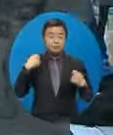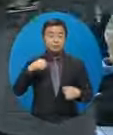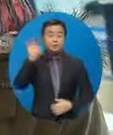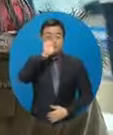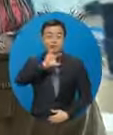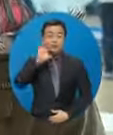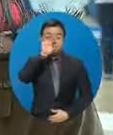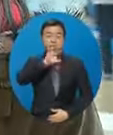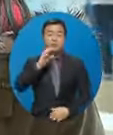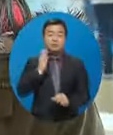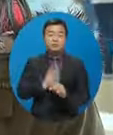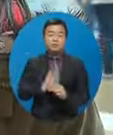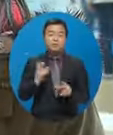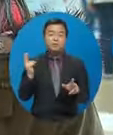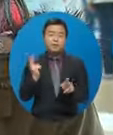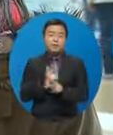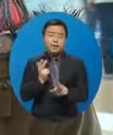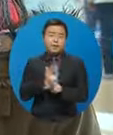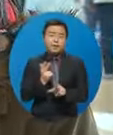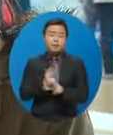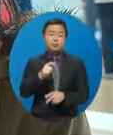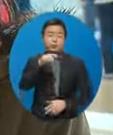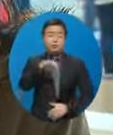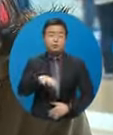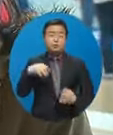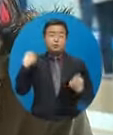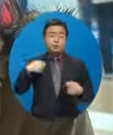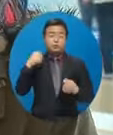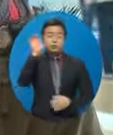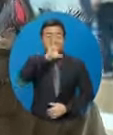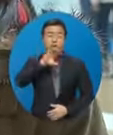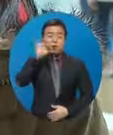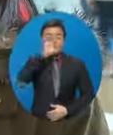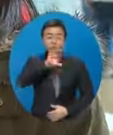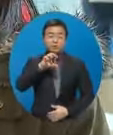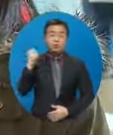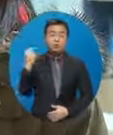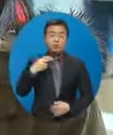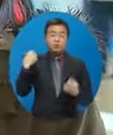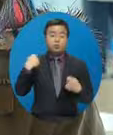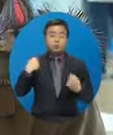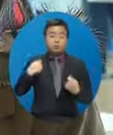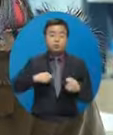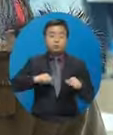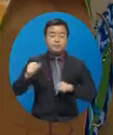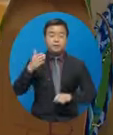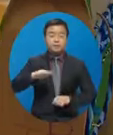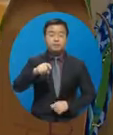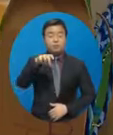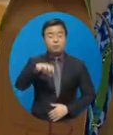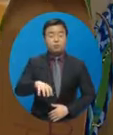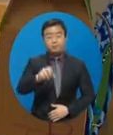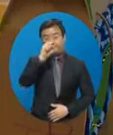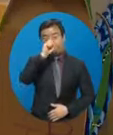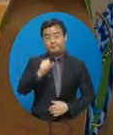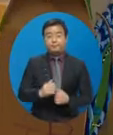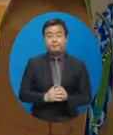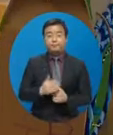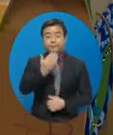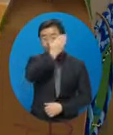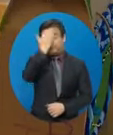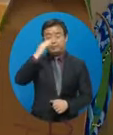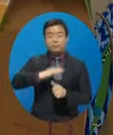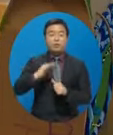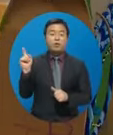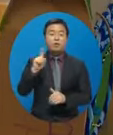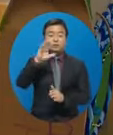한창입니다. 매주 여기서 춤 연습이랑 연극을 하는데 이런 공간이 있어서 좋아요. 청소년들이 아무